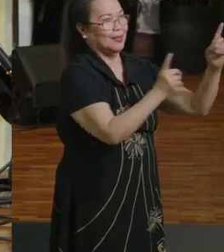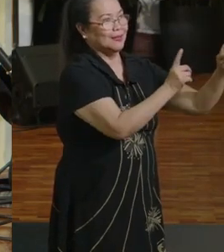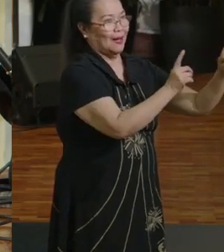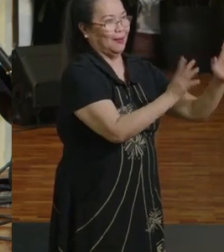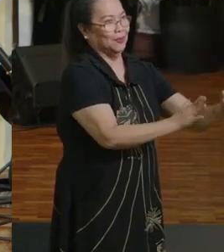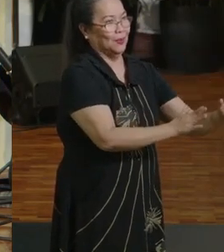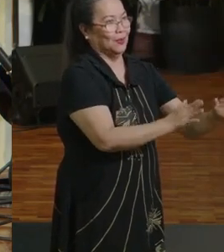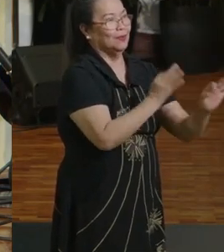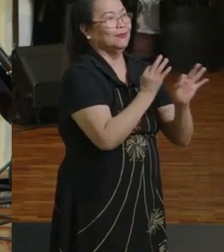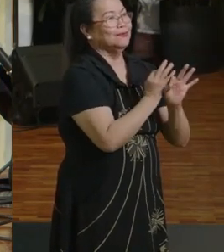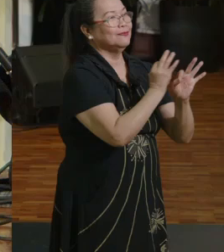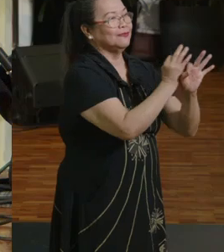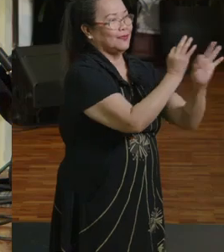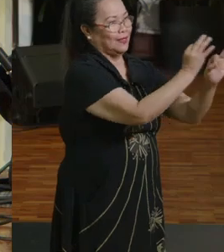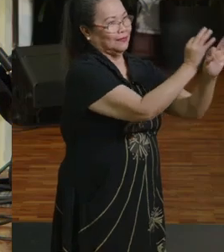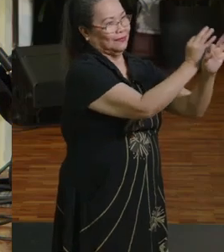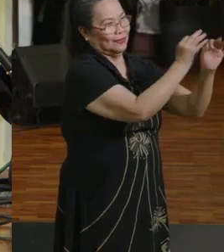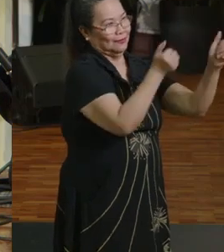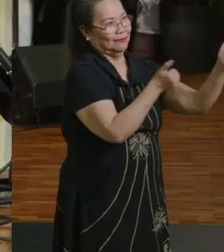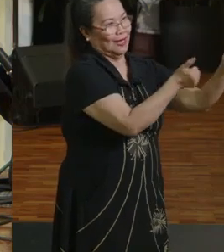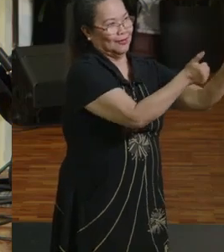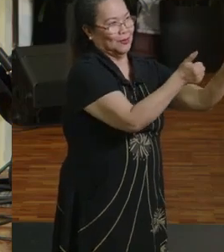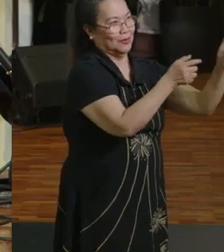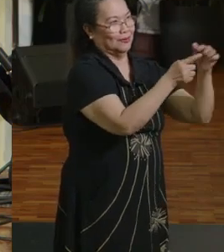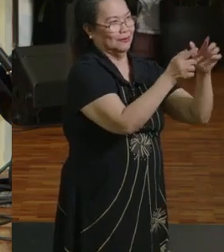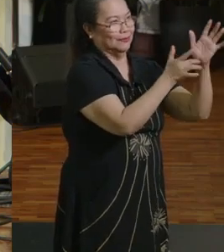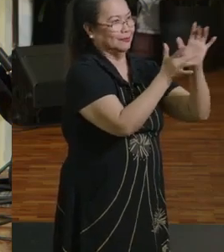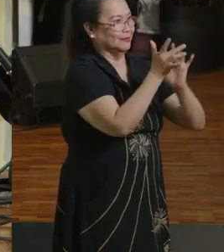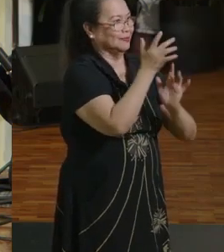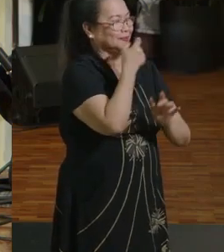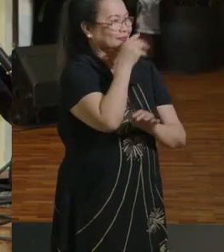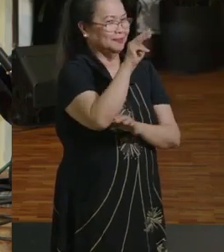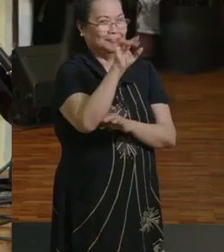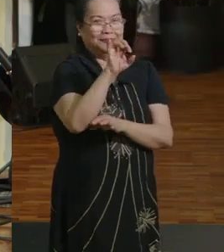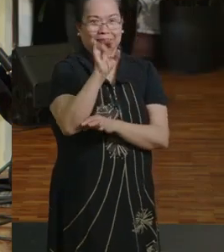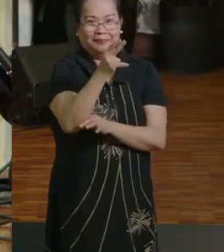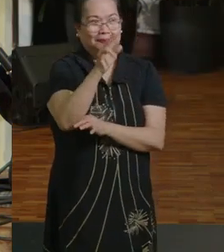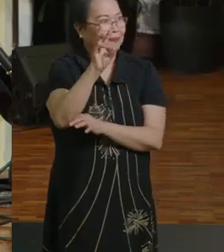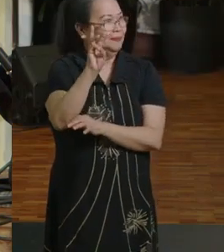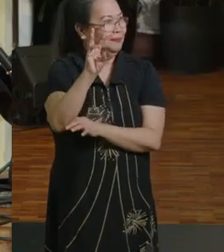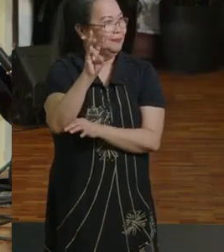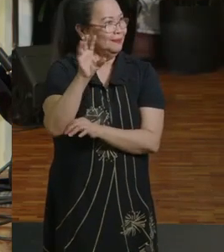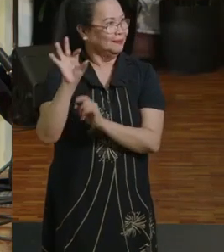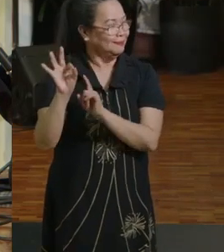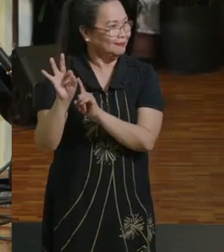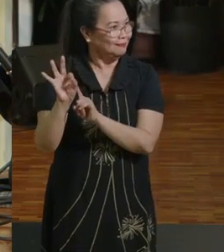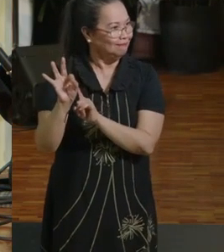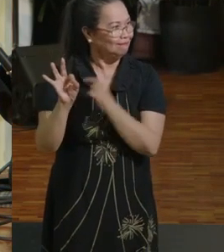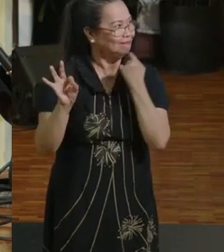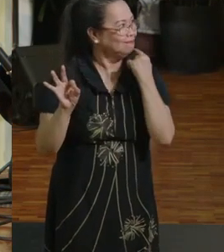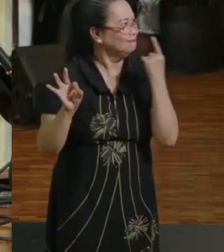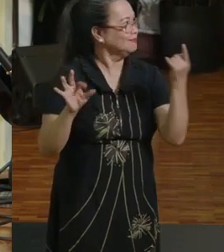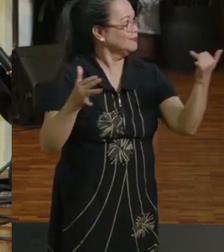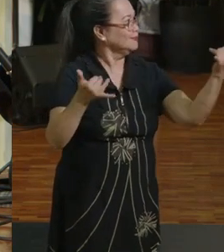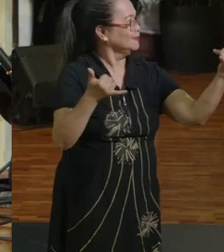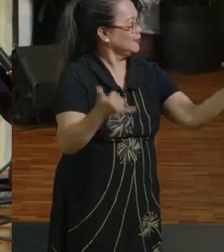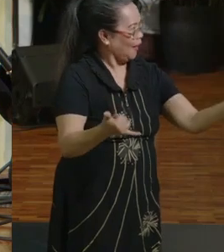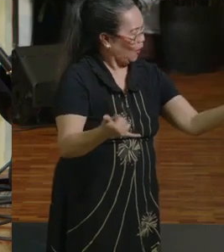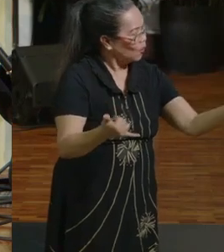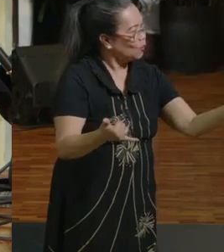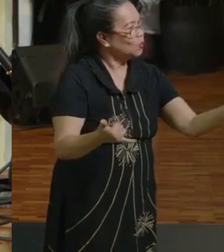Isang matapat na disipulo. Sa Mark 16:9, ang wika doon, now,